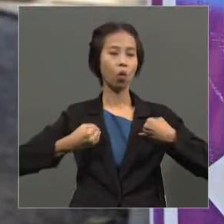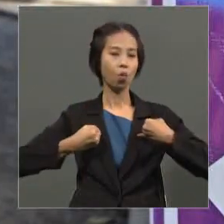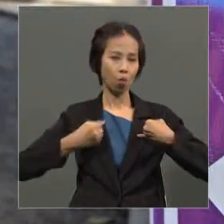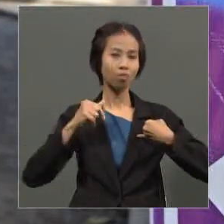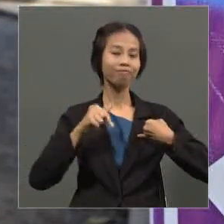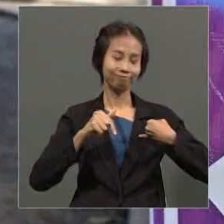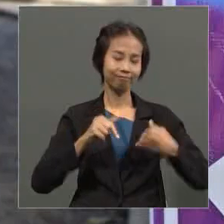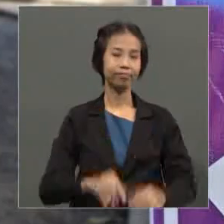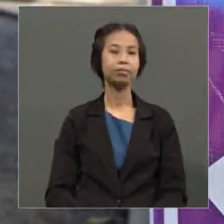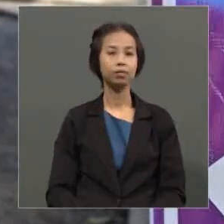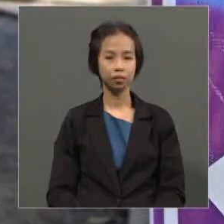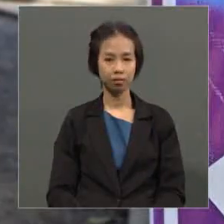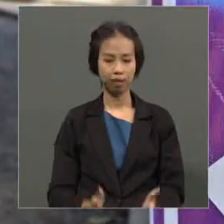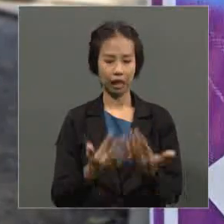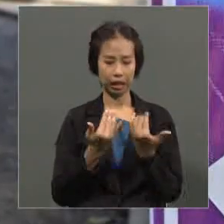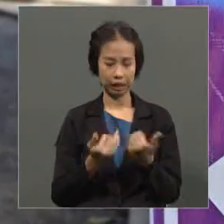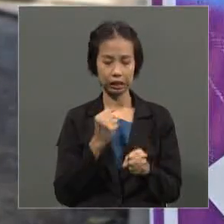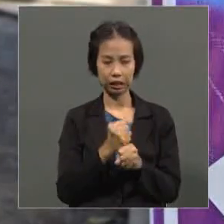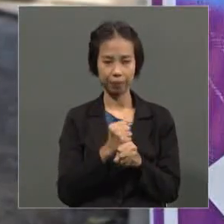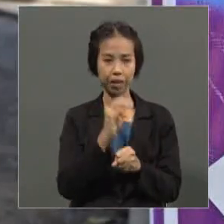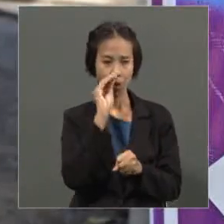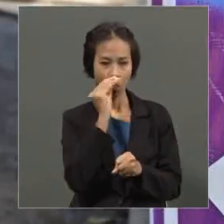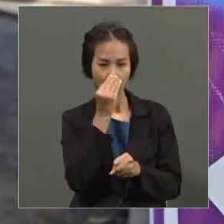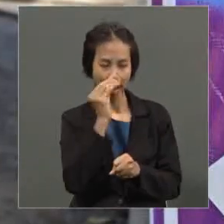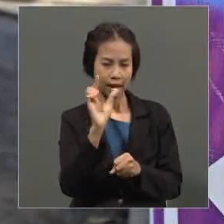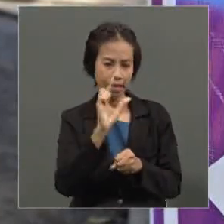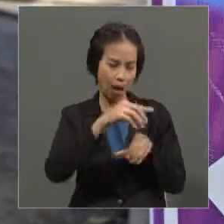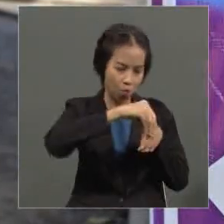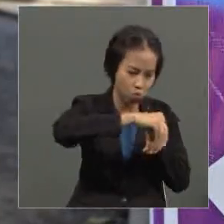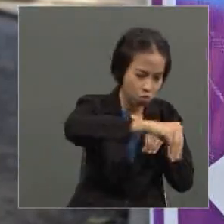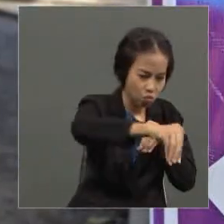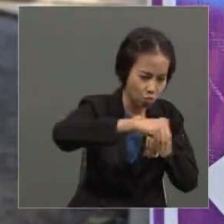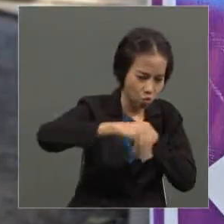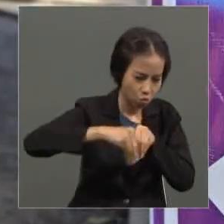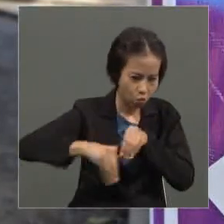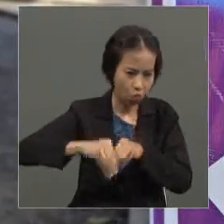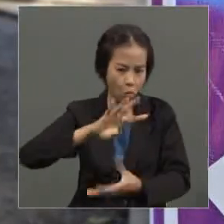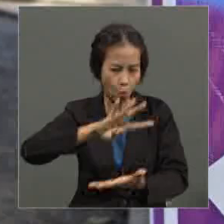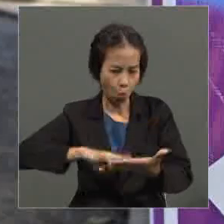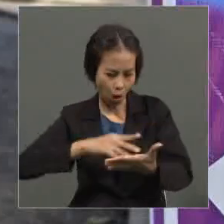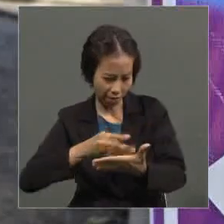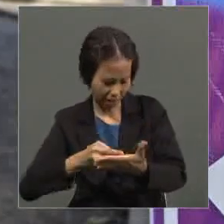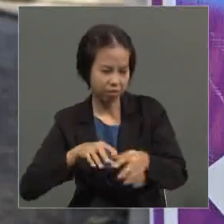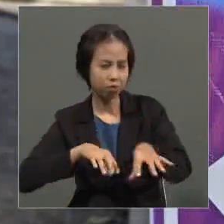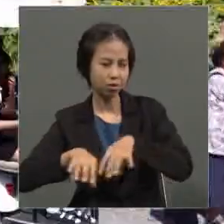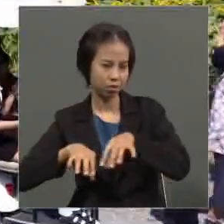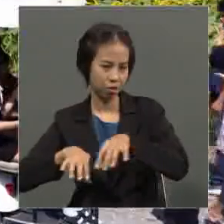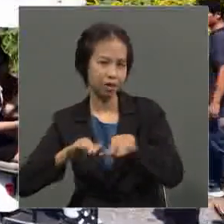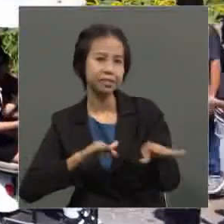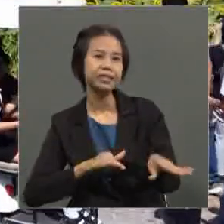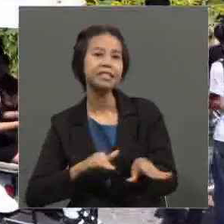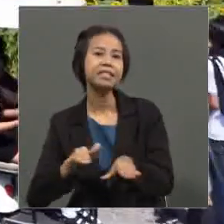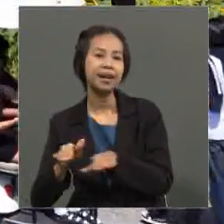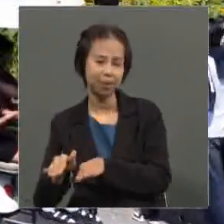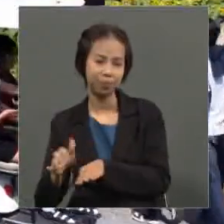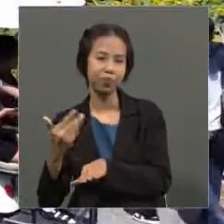กล้วยและไข่บอกว่าทุ่งทานตะวันแห่งนี้มีการวางแผนการปลูกมีการบริหารจัดการเป็นอย่างดีค่ะมีการจัดสรรพื้น